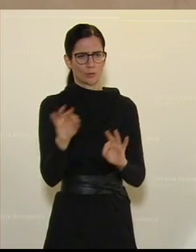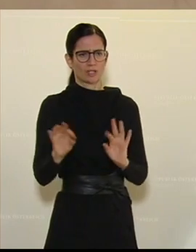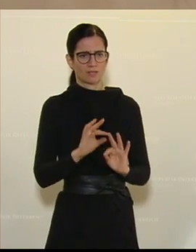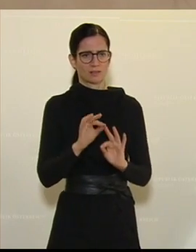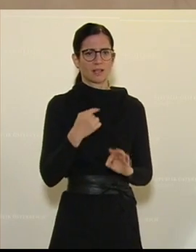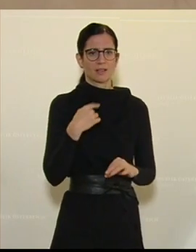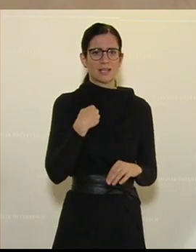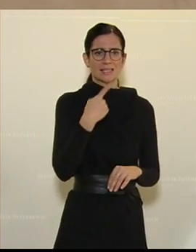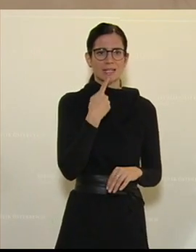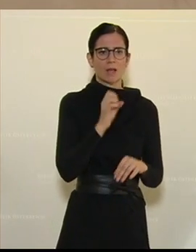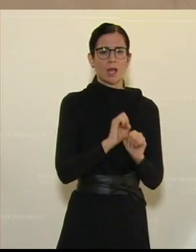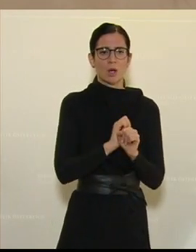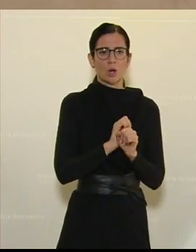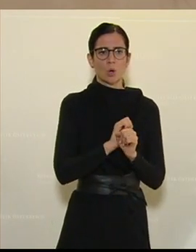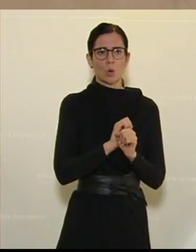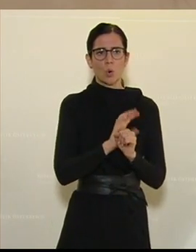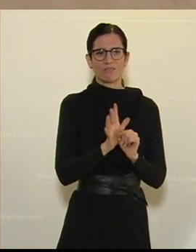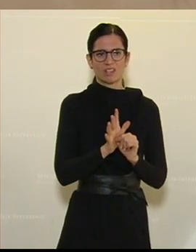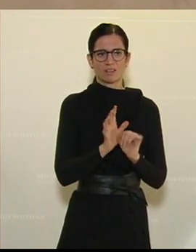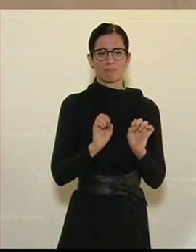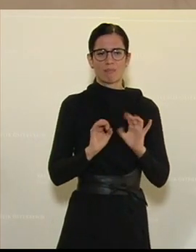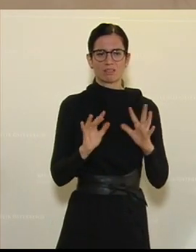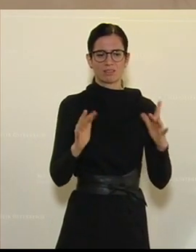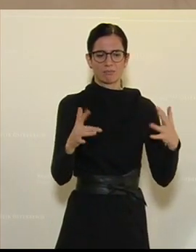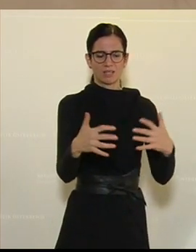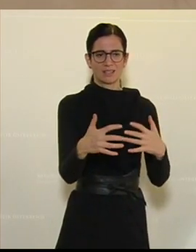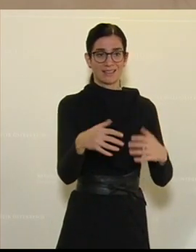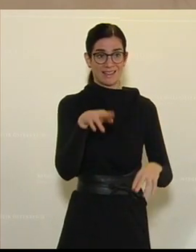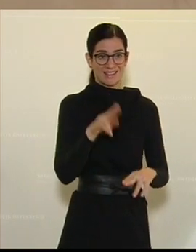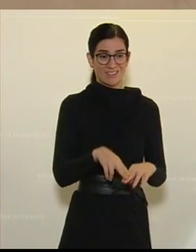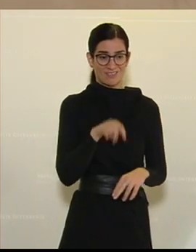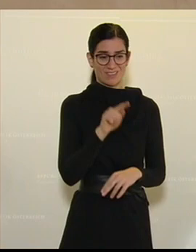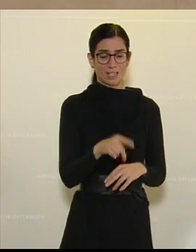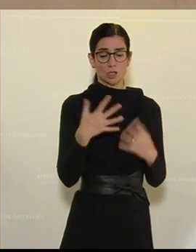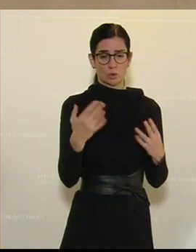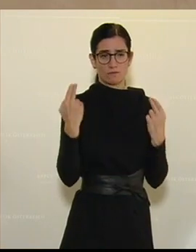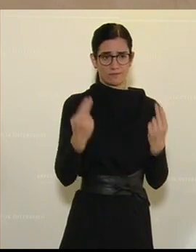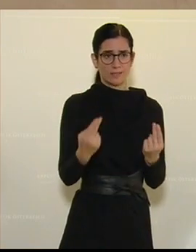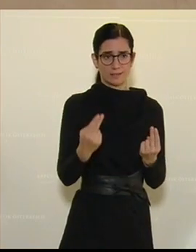die sogenannte Covid-Pandemie. Wenn die wirklich so wichtig